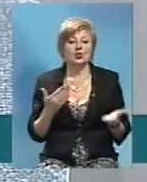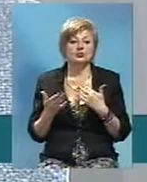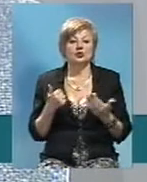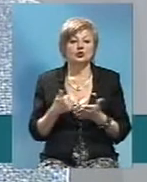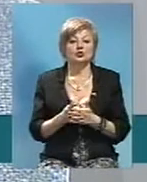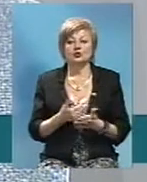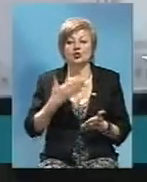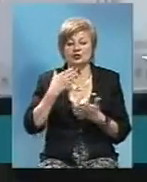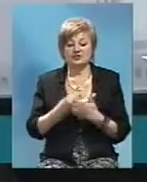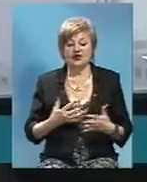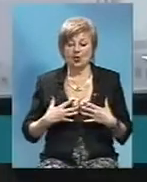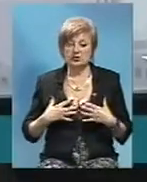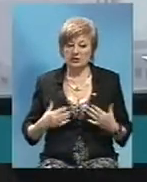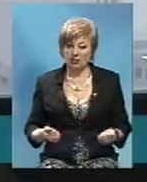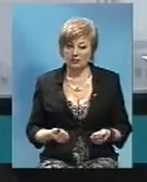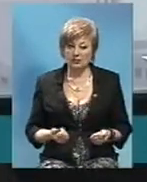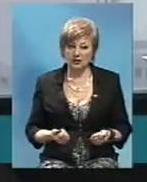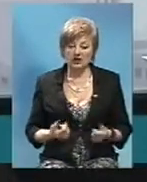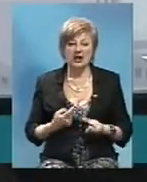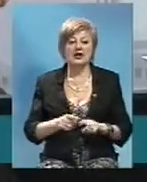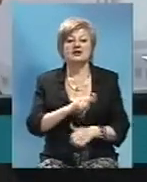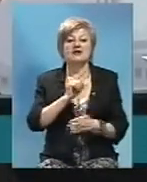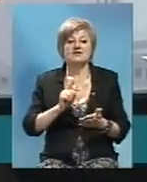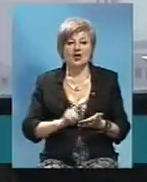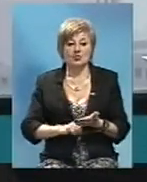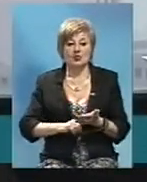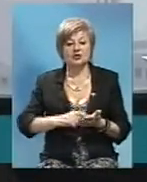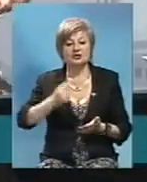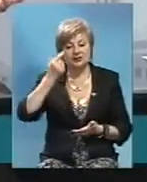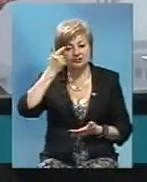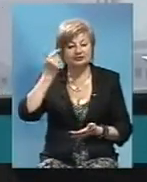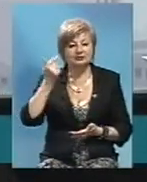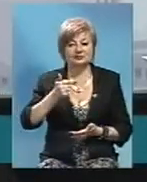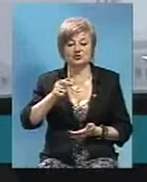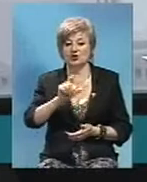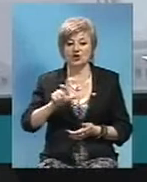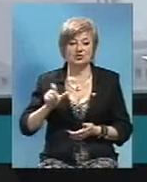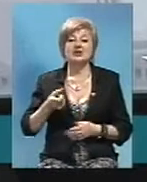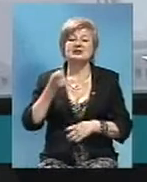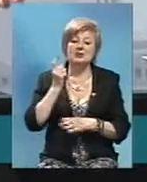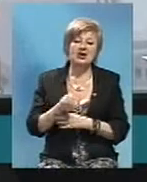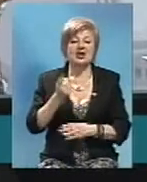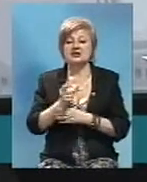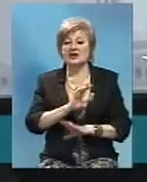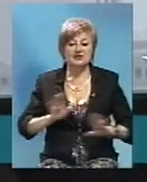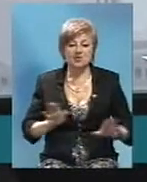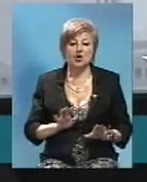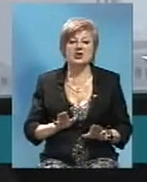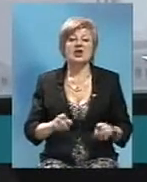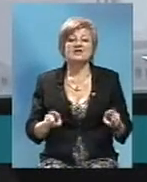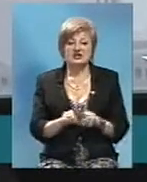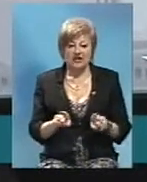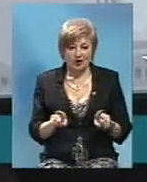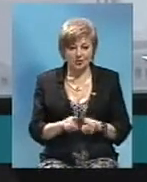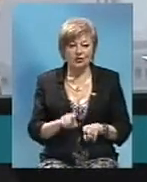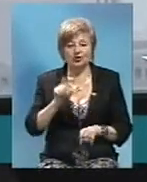свого здоров'я і такого іншого. Це питання освіти людей, це не питання заборон. Ти хоч забороняй, хоч не забороняй, все одно